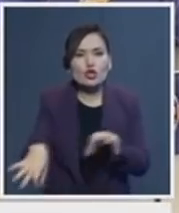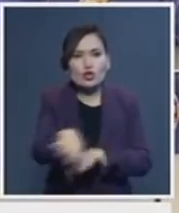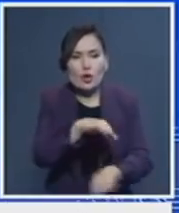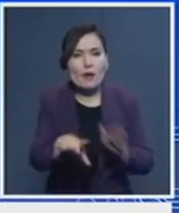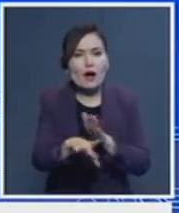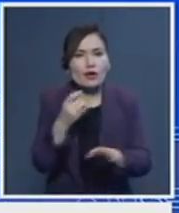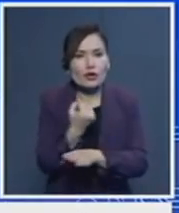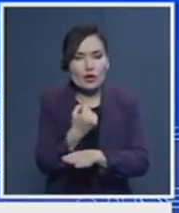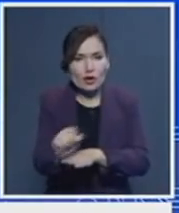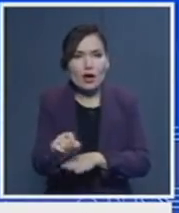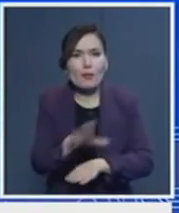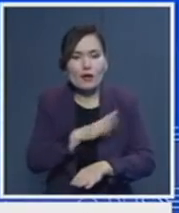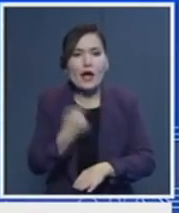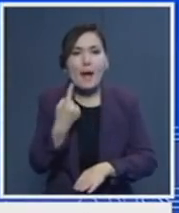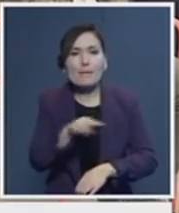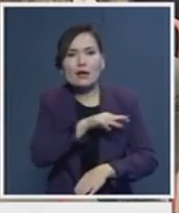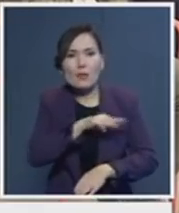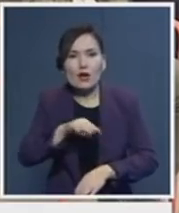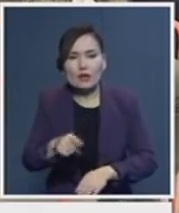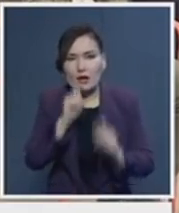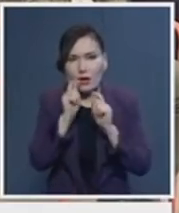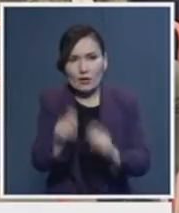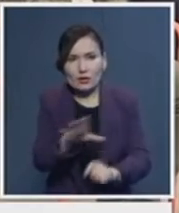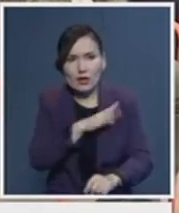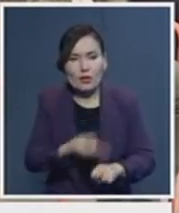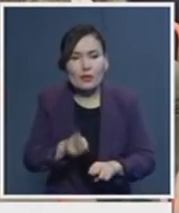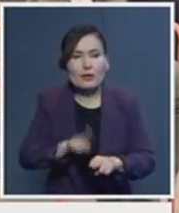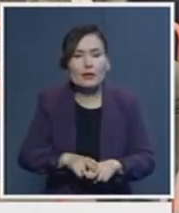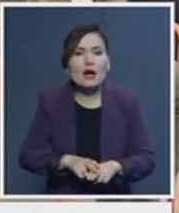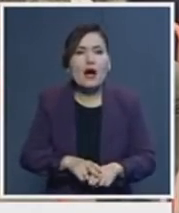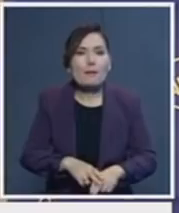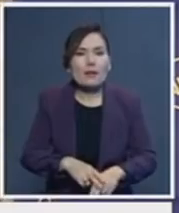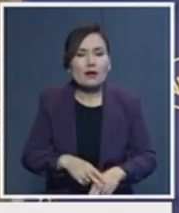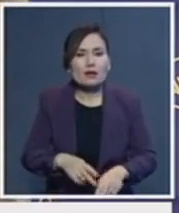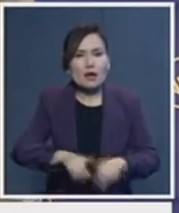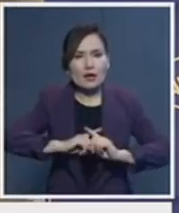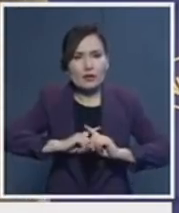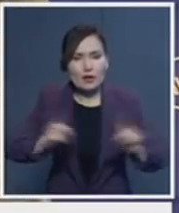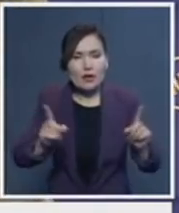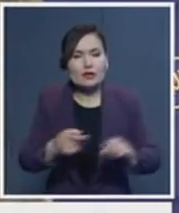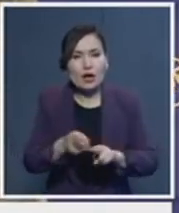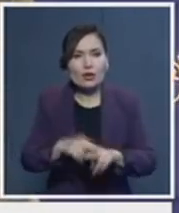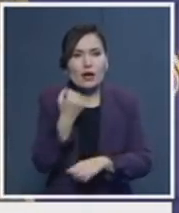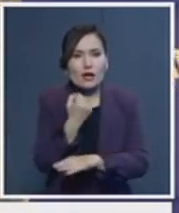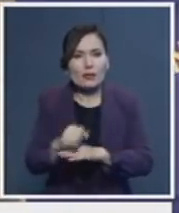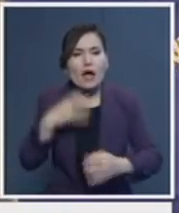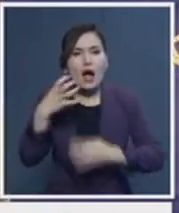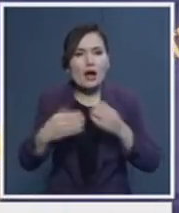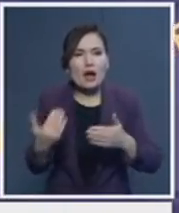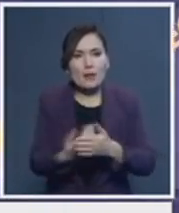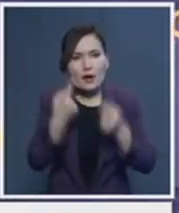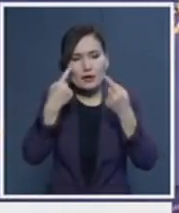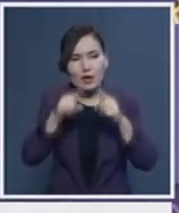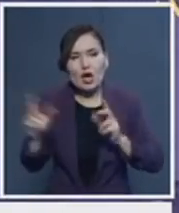деп танылып, тұғырдан көрінгендер 1 миллион теңге сыйақыны қанжығалады. Сондай ақ тағы бір новатор халықаралық ақпараттық технологиялар